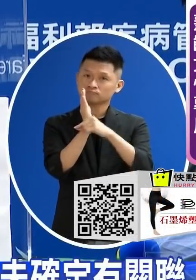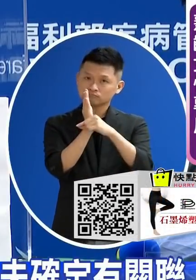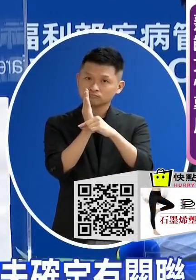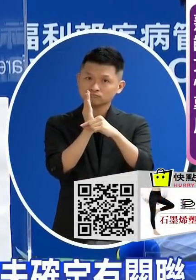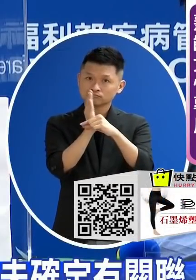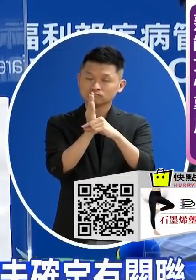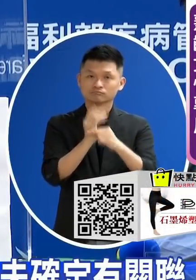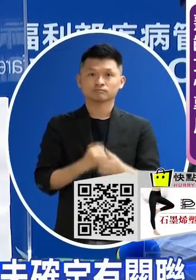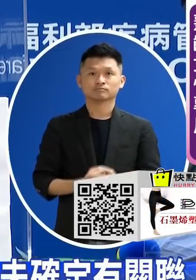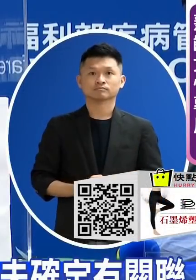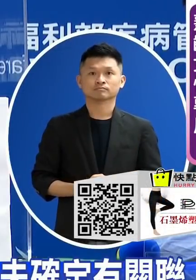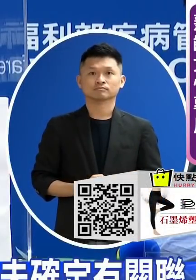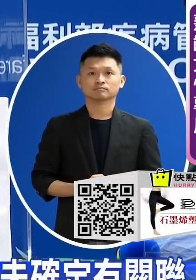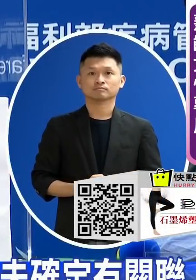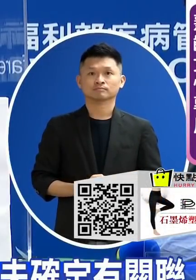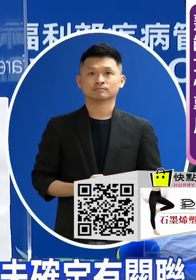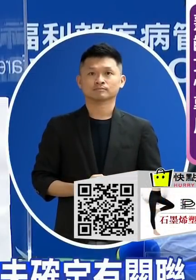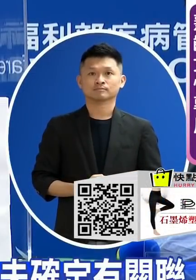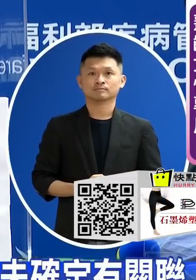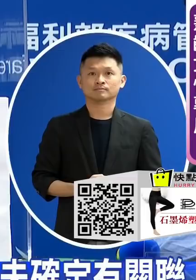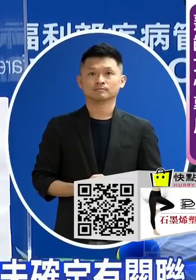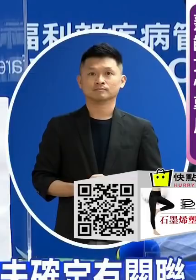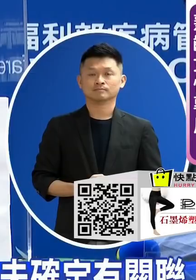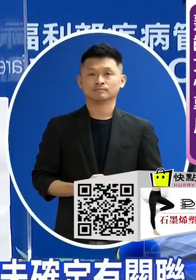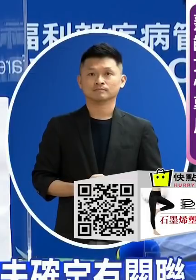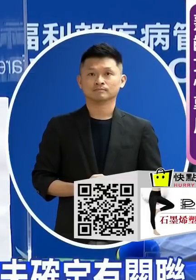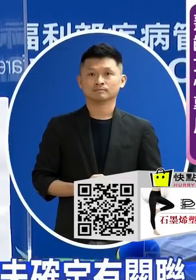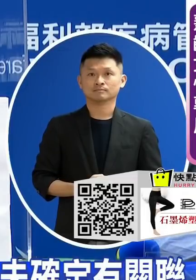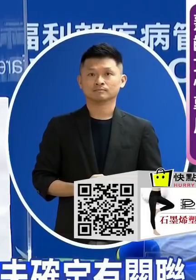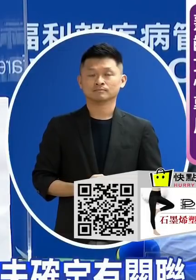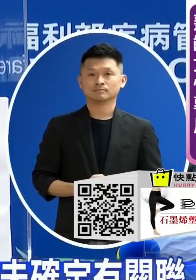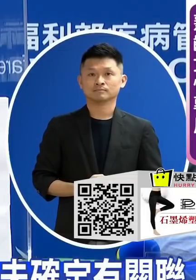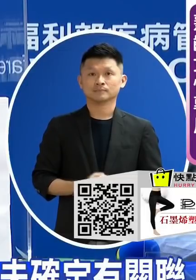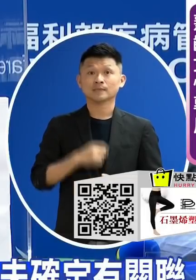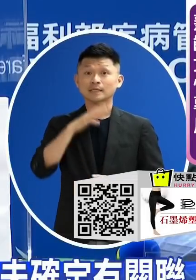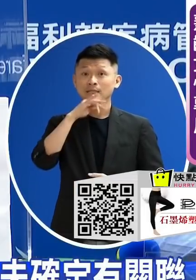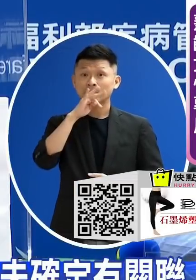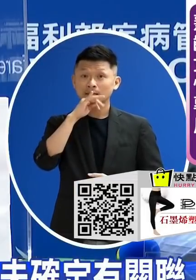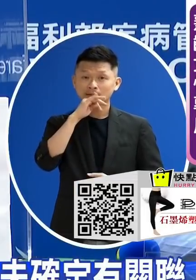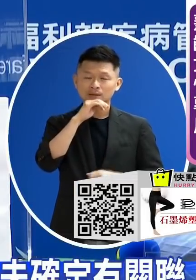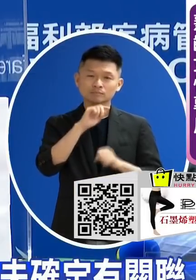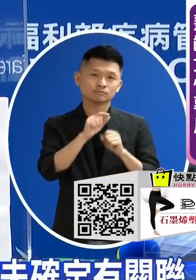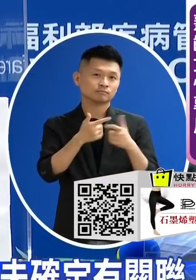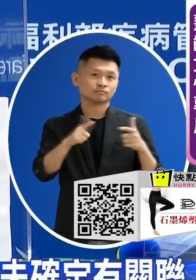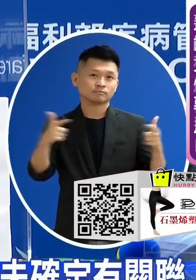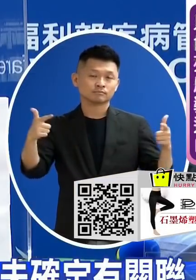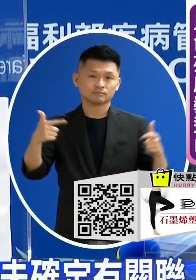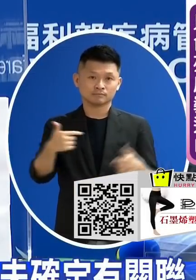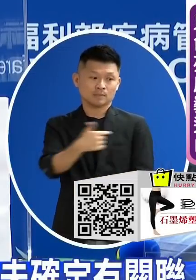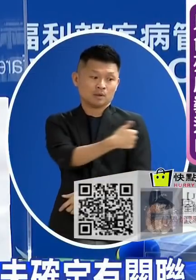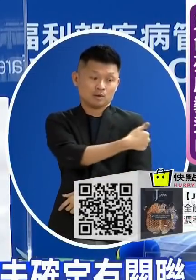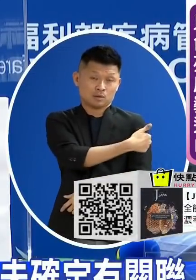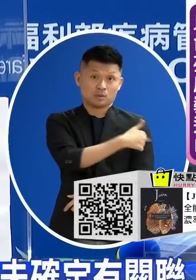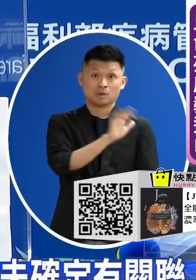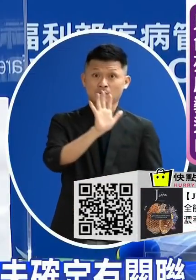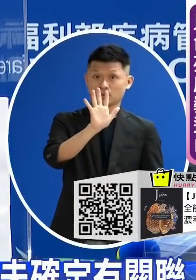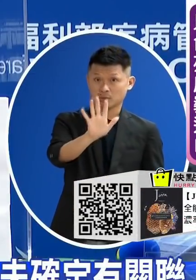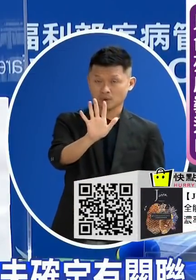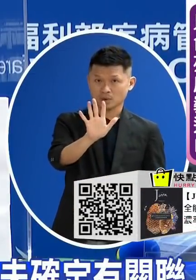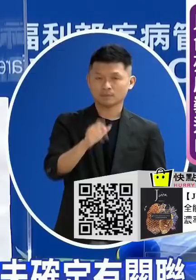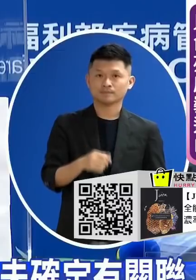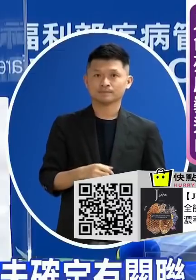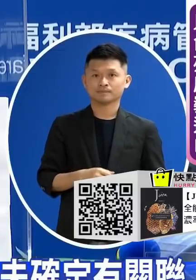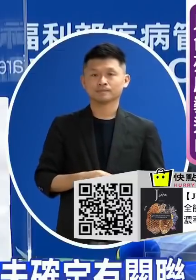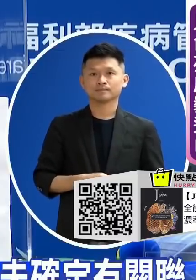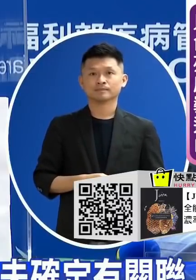位于在中间这样的数目，那当然跟这个这是不分年龄哈施打疫苗，好，当然就会跟哈施打